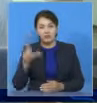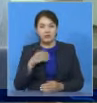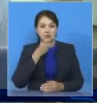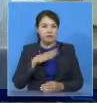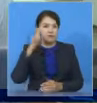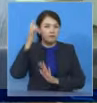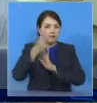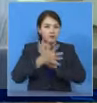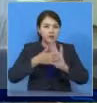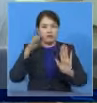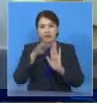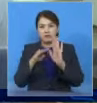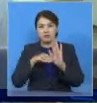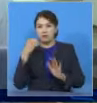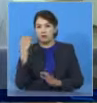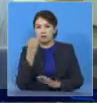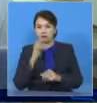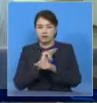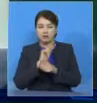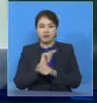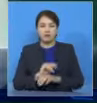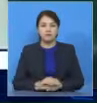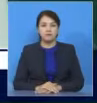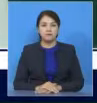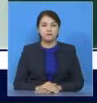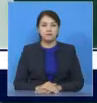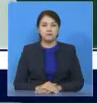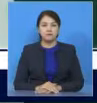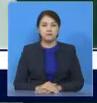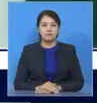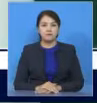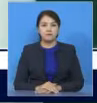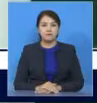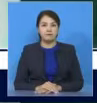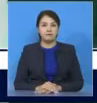усваивают программу и им интересно изучать предмет.